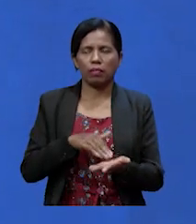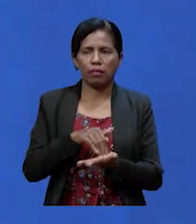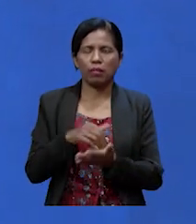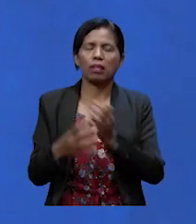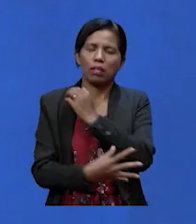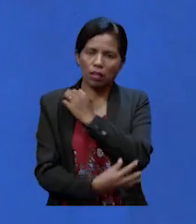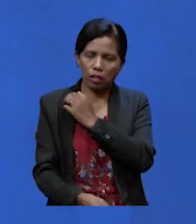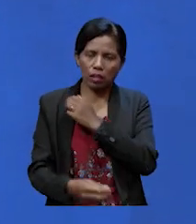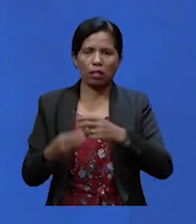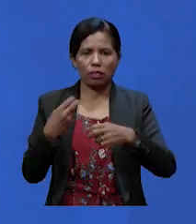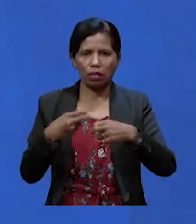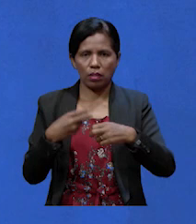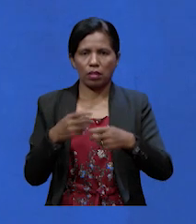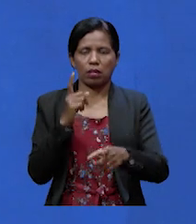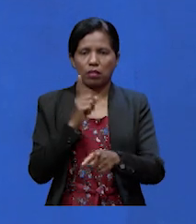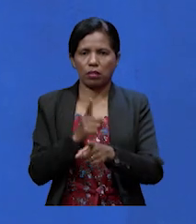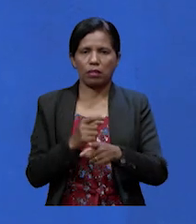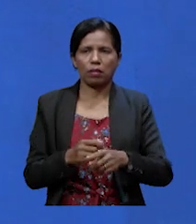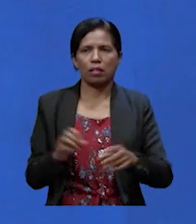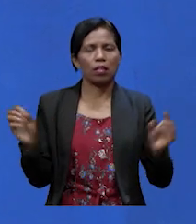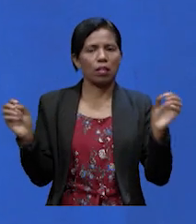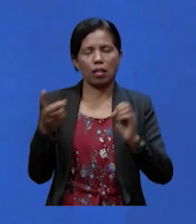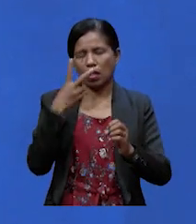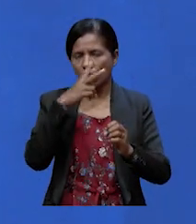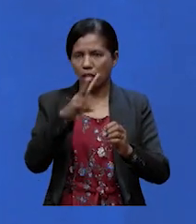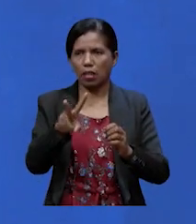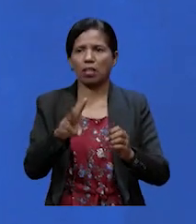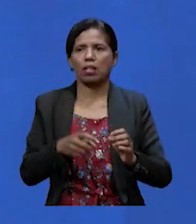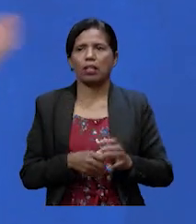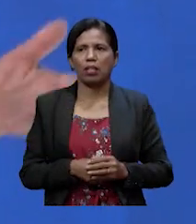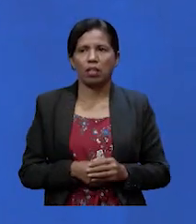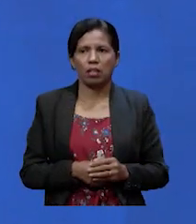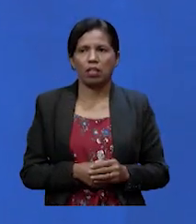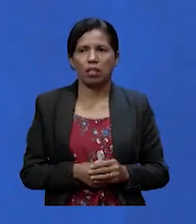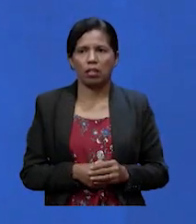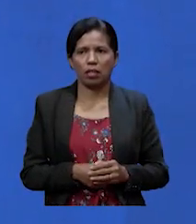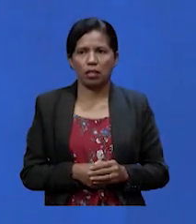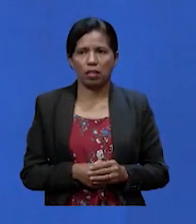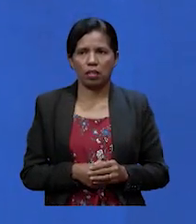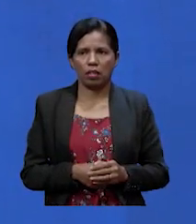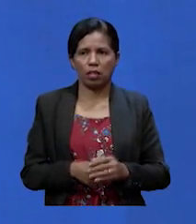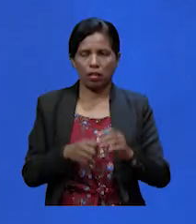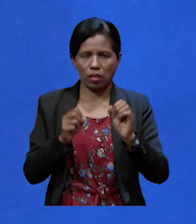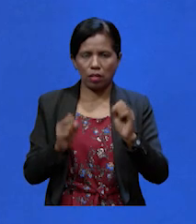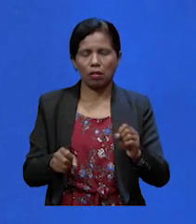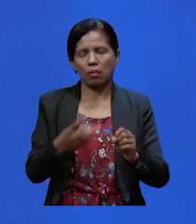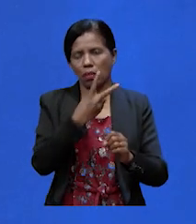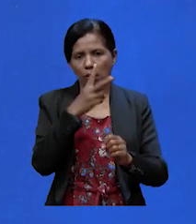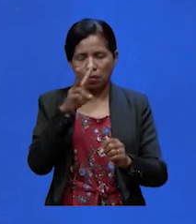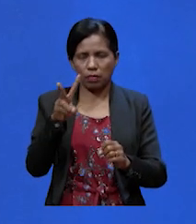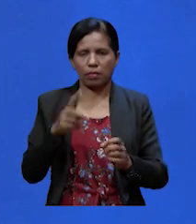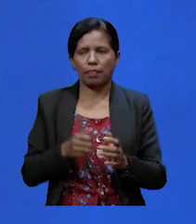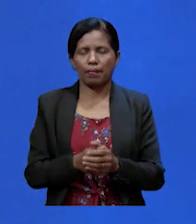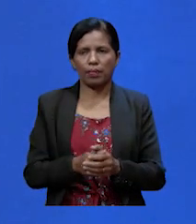betul, lah re, lah kuliah, lah media, ia mas otak lepas. Ia bibang